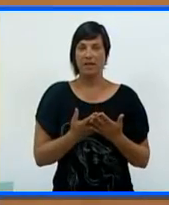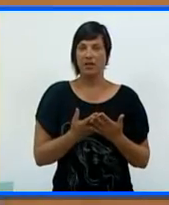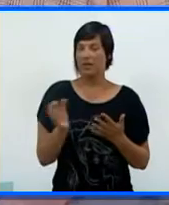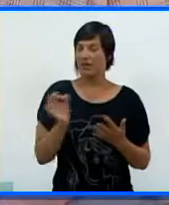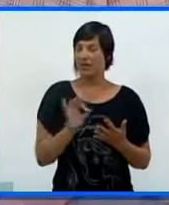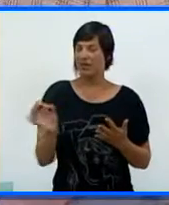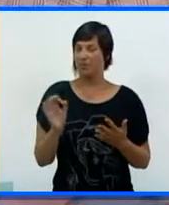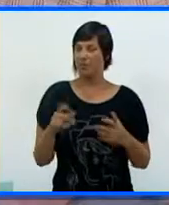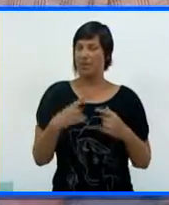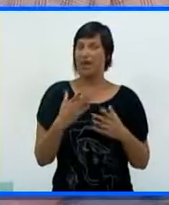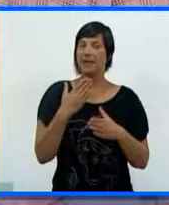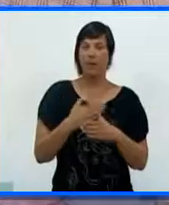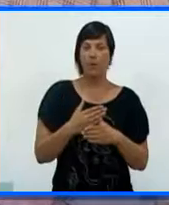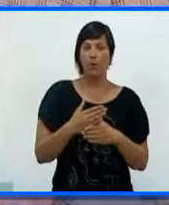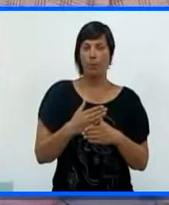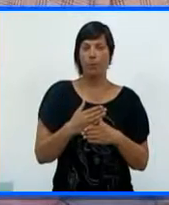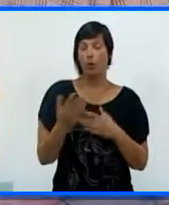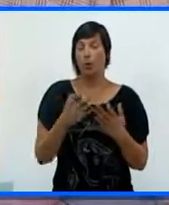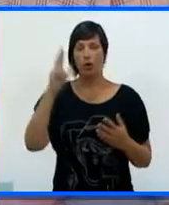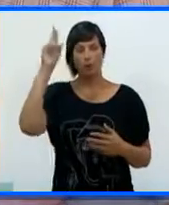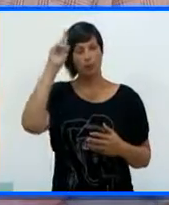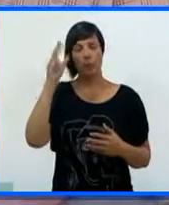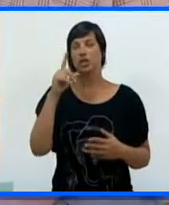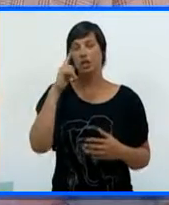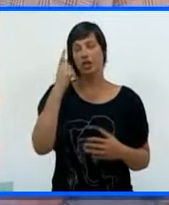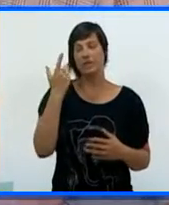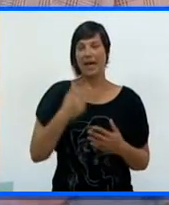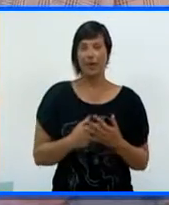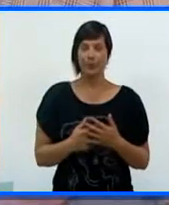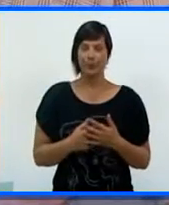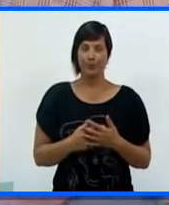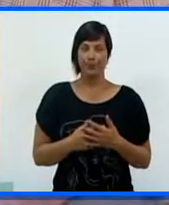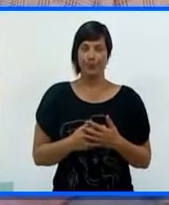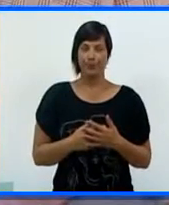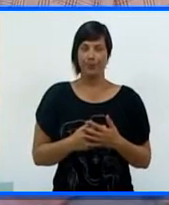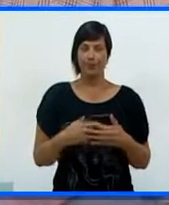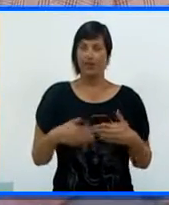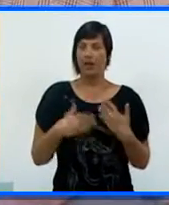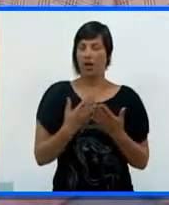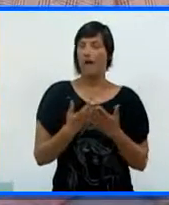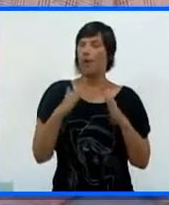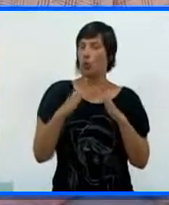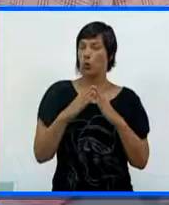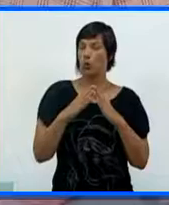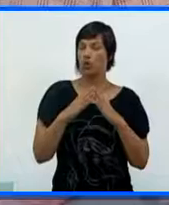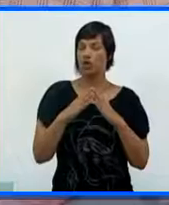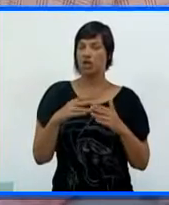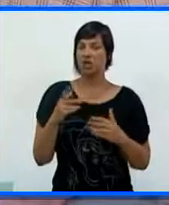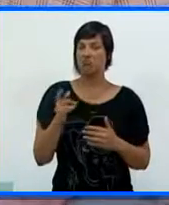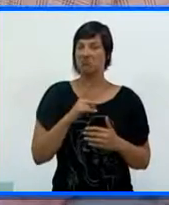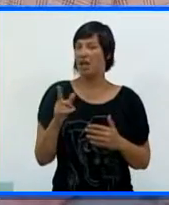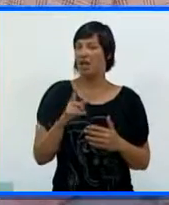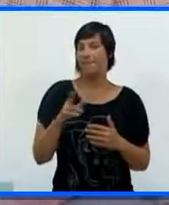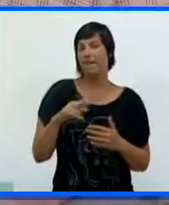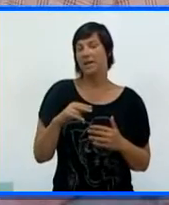jedna dobra strana da nam pomogu. Koliko može, koliko znaju i umiju. A ovako u kući? U kući